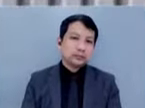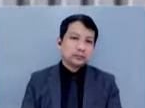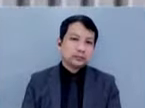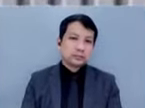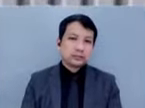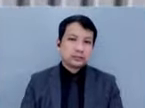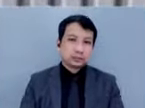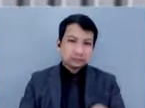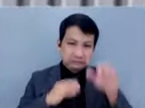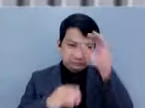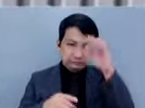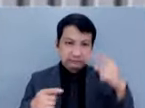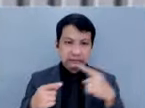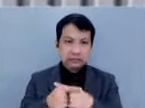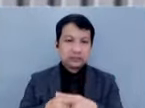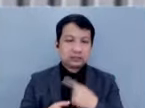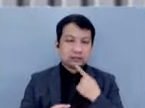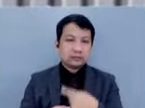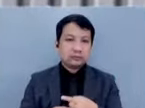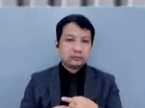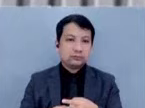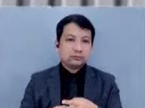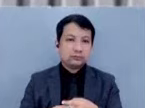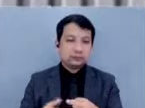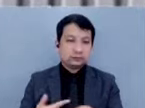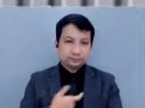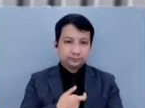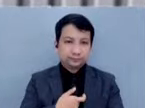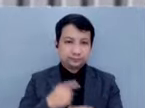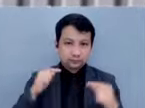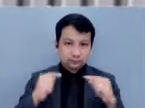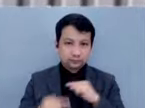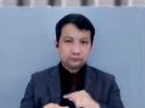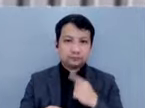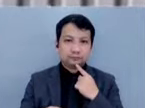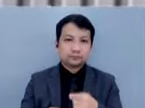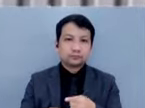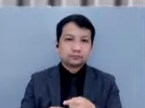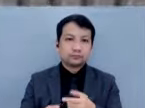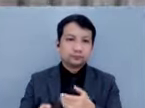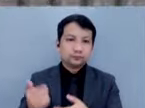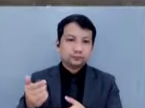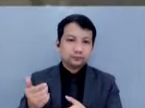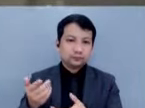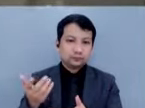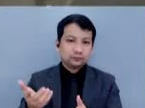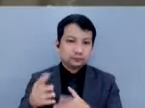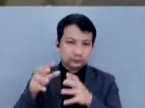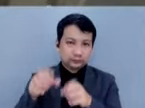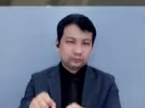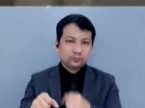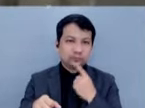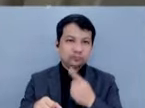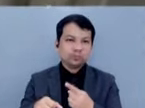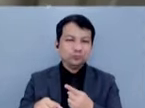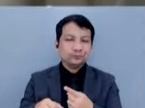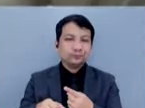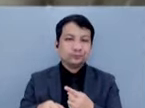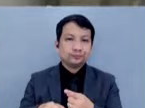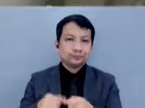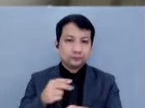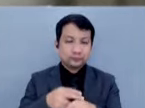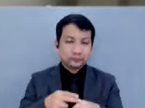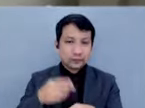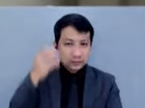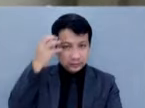kaya nagkaroon nito ng mga galos at injuries kaya nirsulta sa kanyang pagka-aresto. Mga sugat at pasa naman